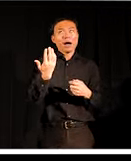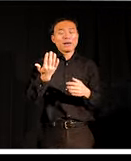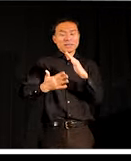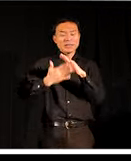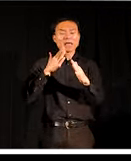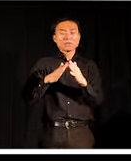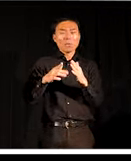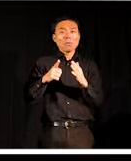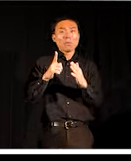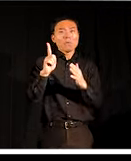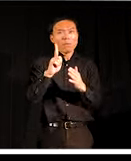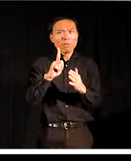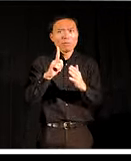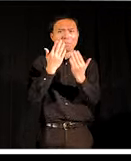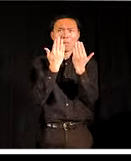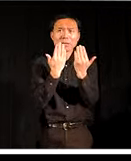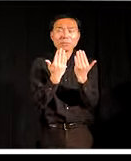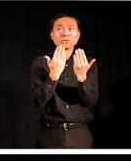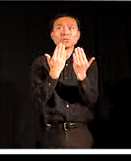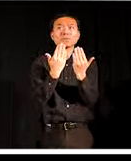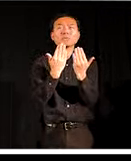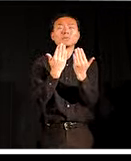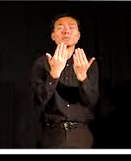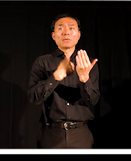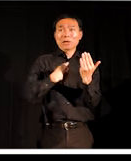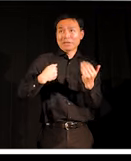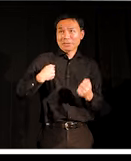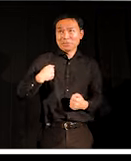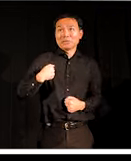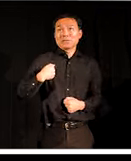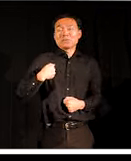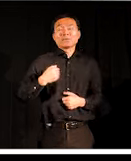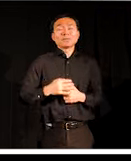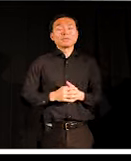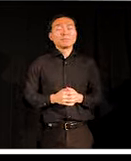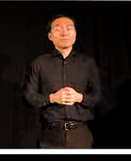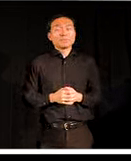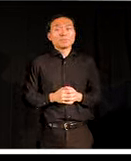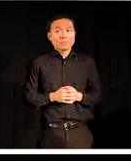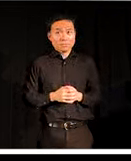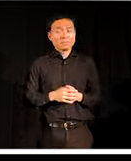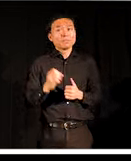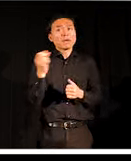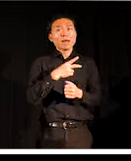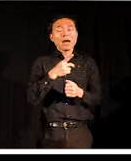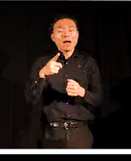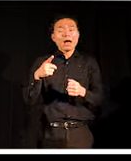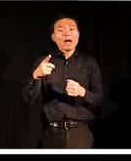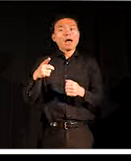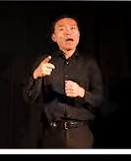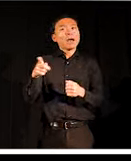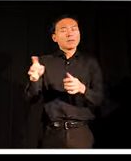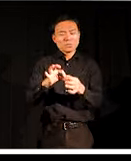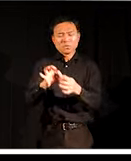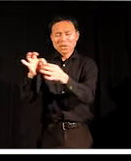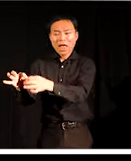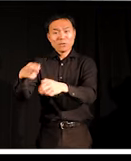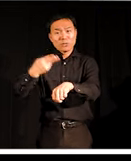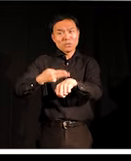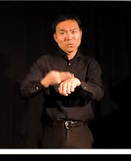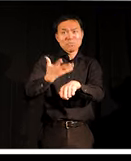あ戦争を学ぶことにつ沖縄線を学ぶことにつながるしえで伝える技術も身につくし何より